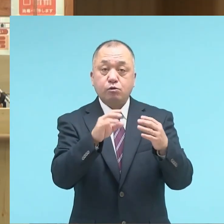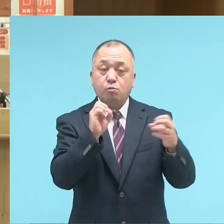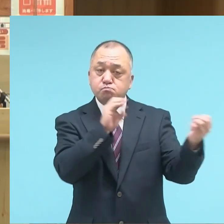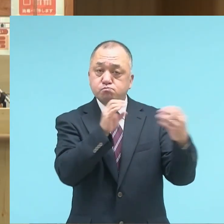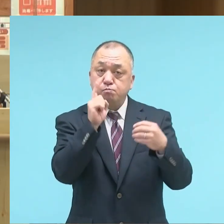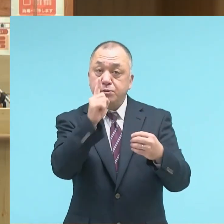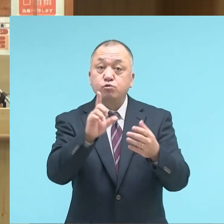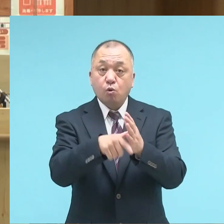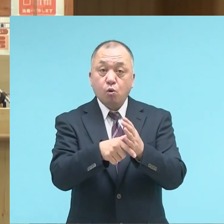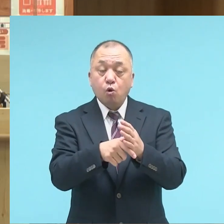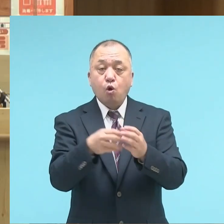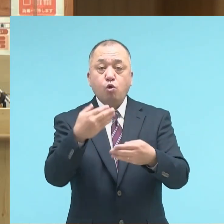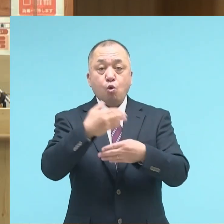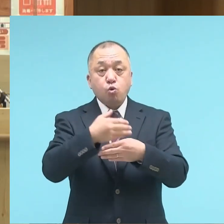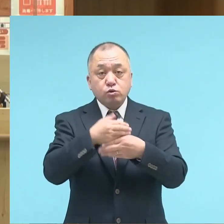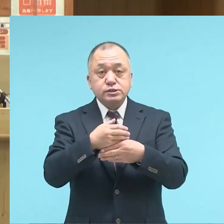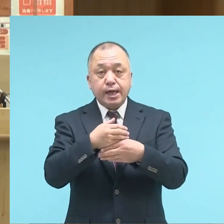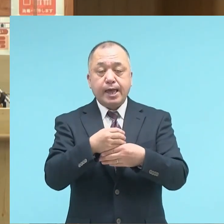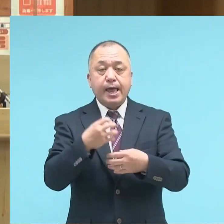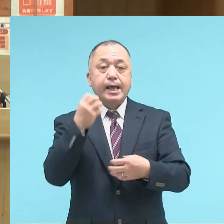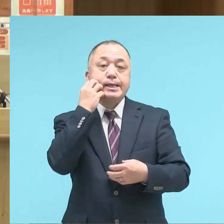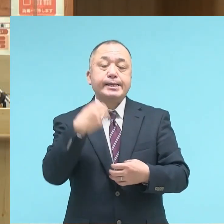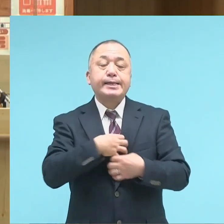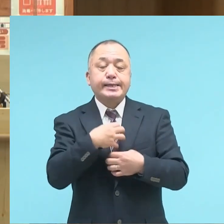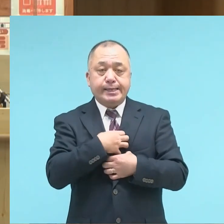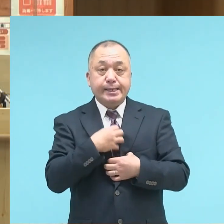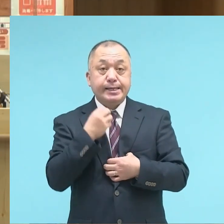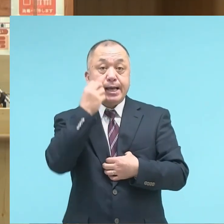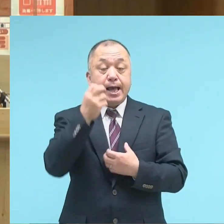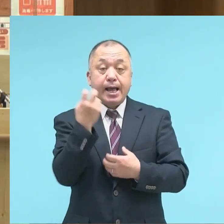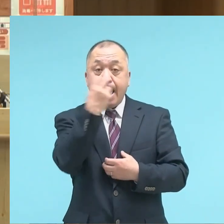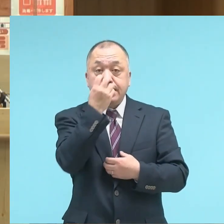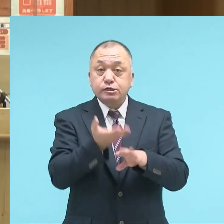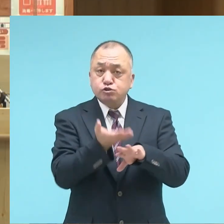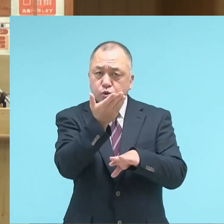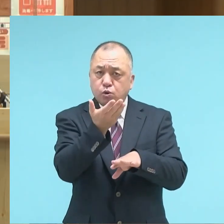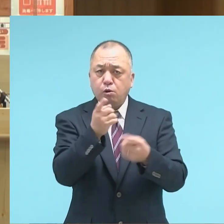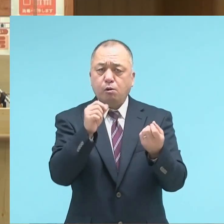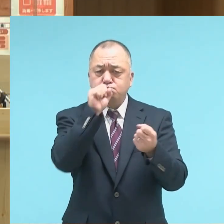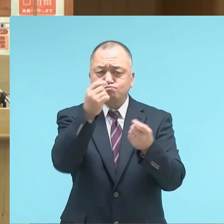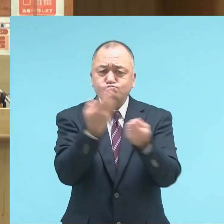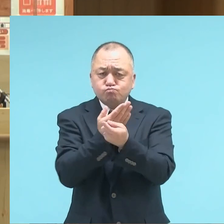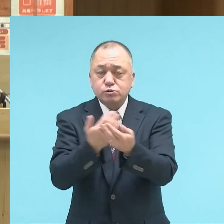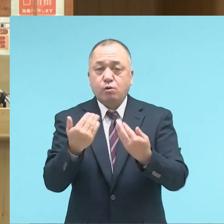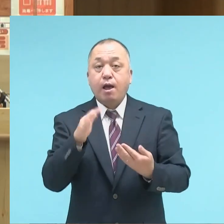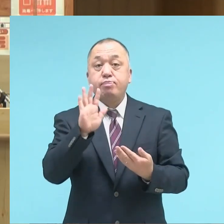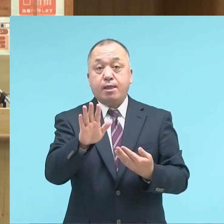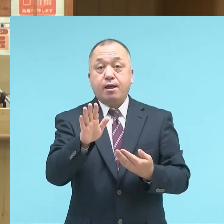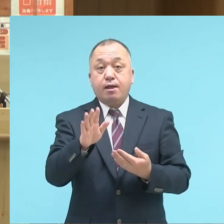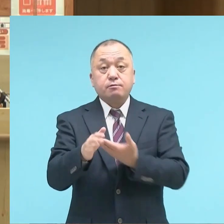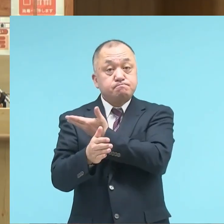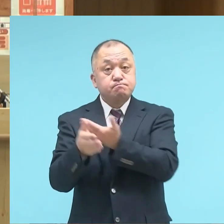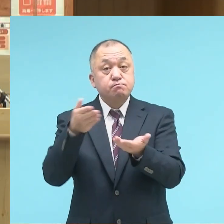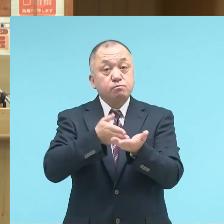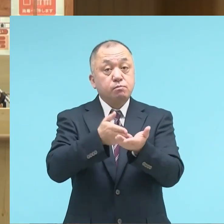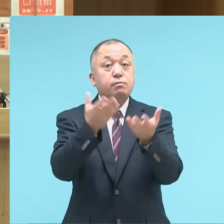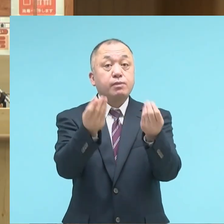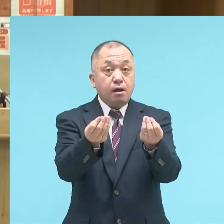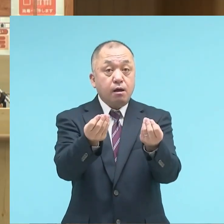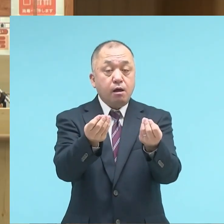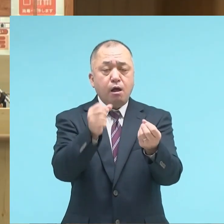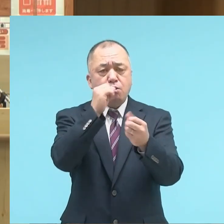管理上、その廃材すべき点があったという答弁もありました。はい、これはどういった点を、ちょっと改めて、廃材すべき点とは